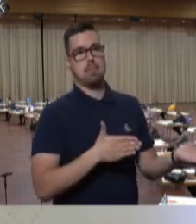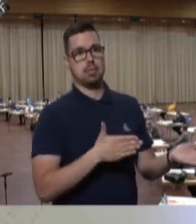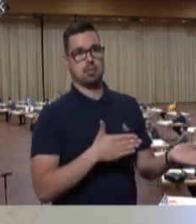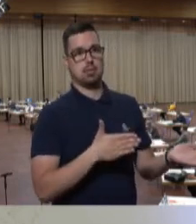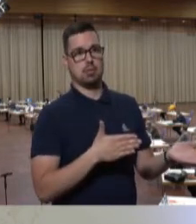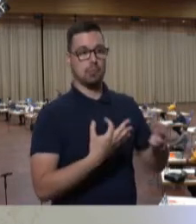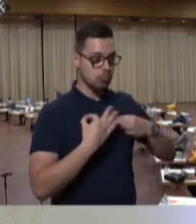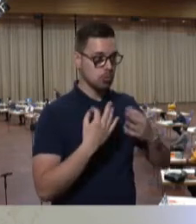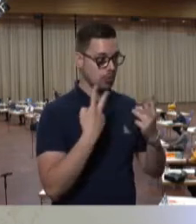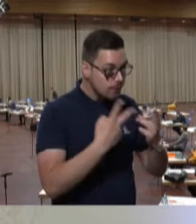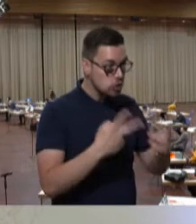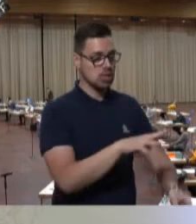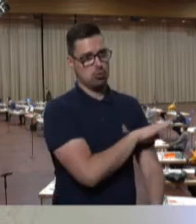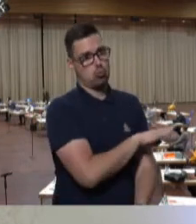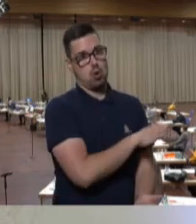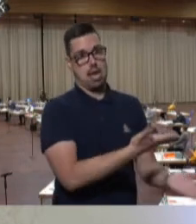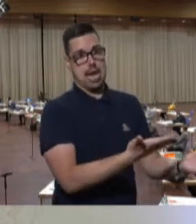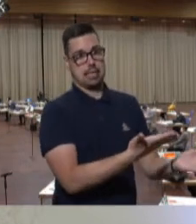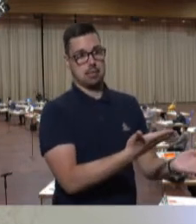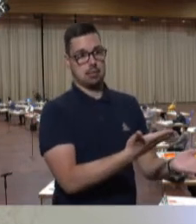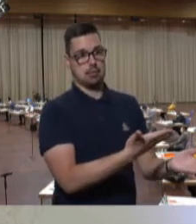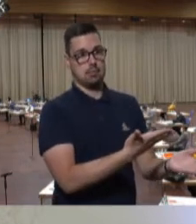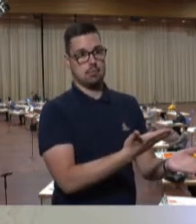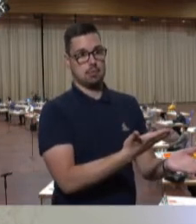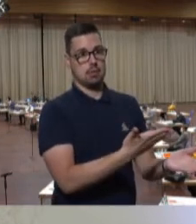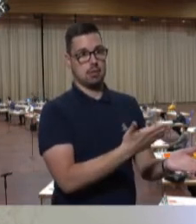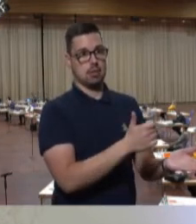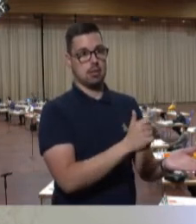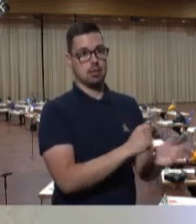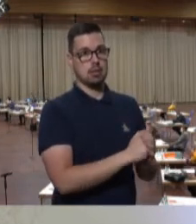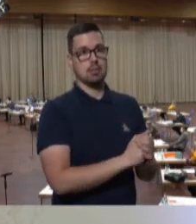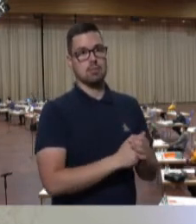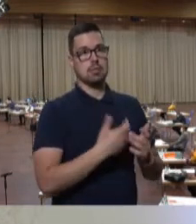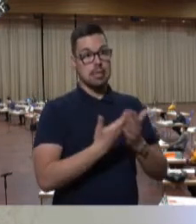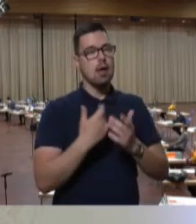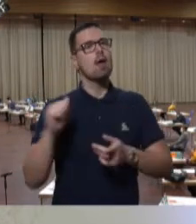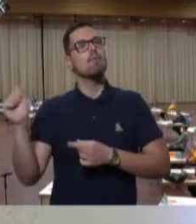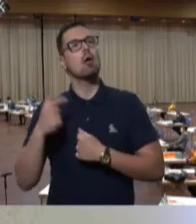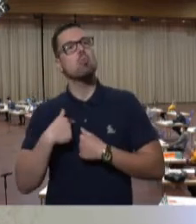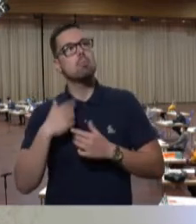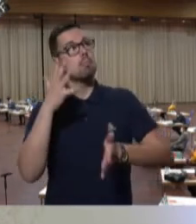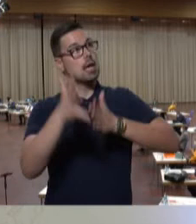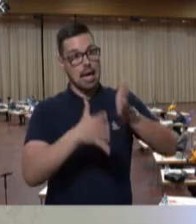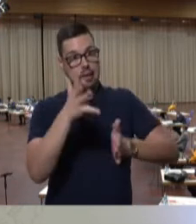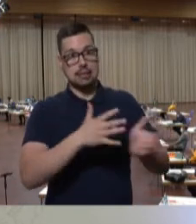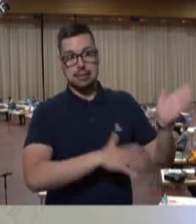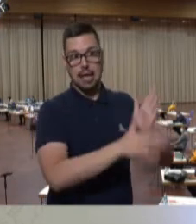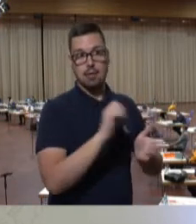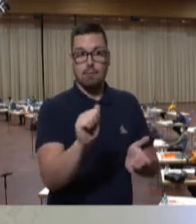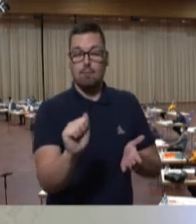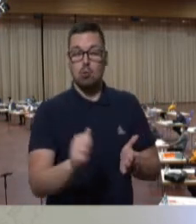ihn, auch für seine Kolleginnen und Kollegen. Warum ist das so wichtig und warum erwähne ich das hier und